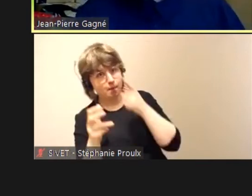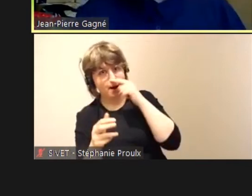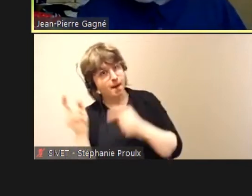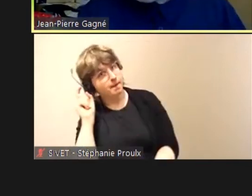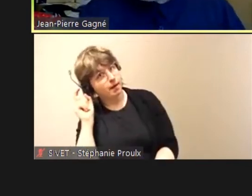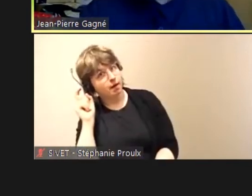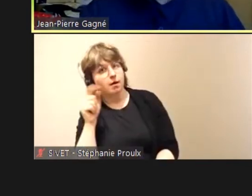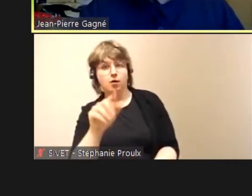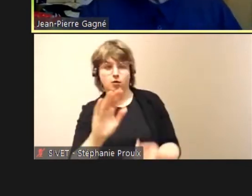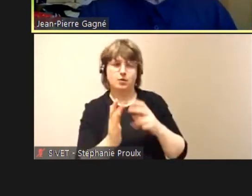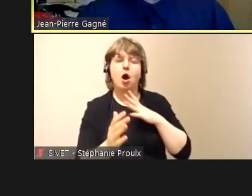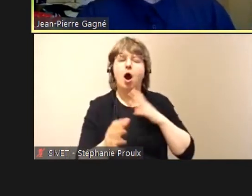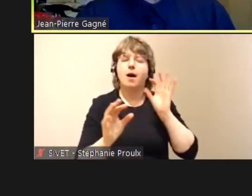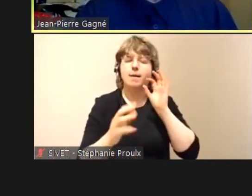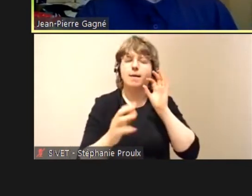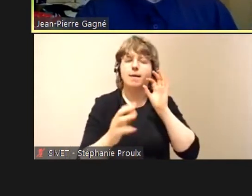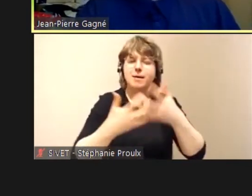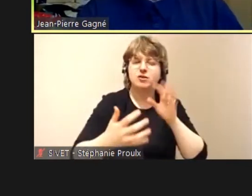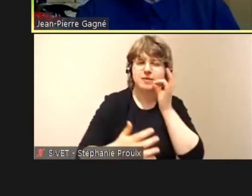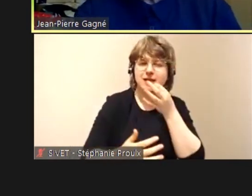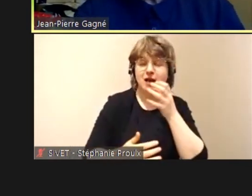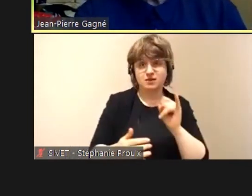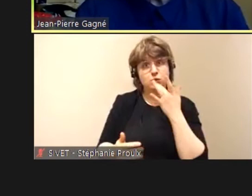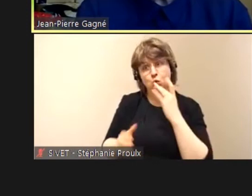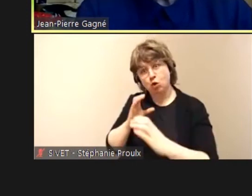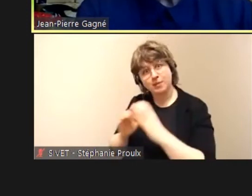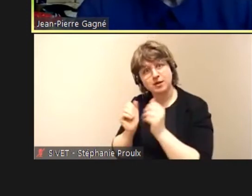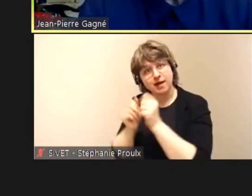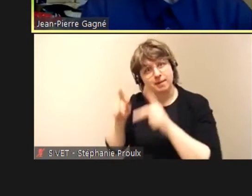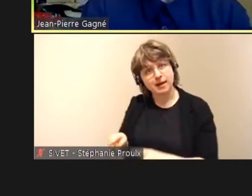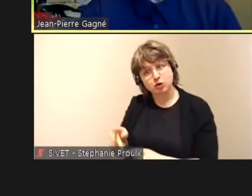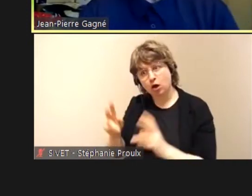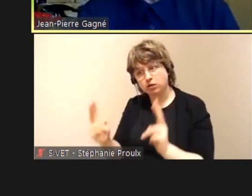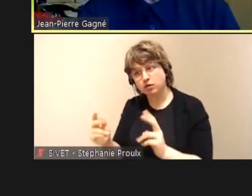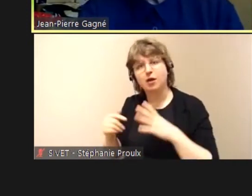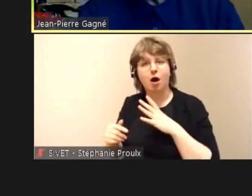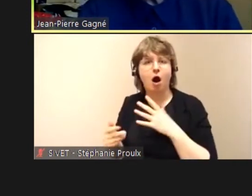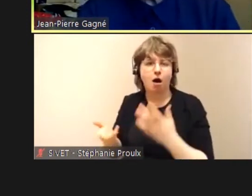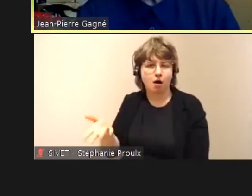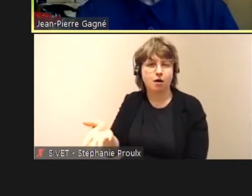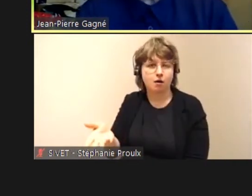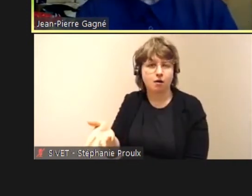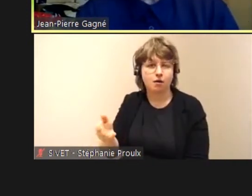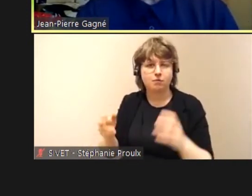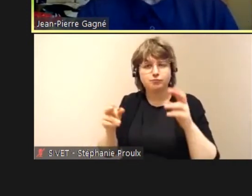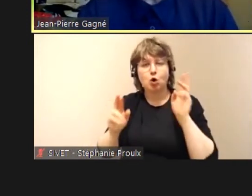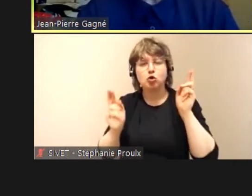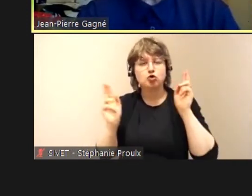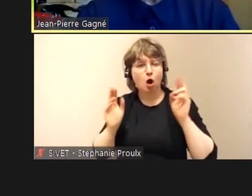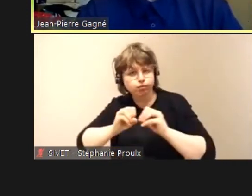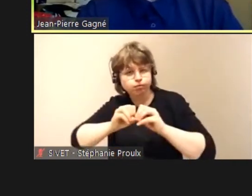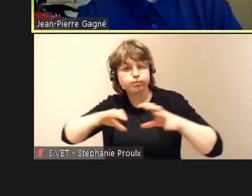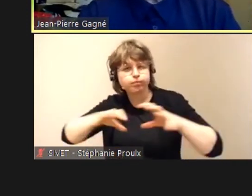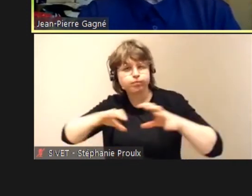Mais quand on veut communiquer avec eux, mais il existe des petites aides auditives, des amplificateurs comme ceux qu'on